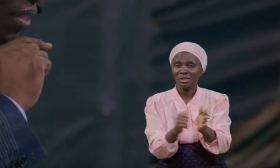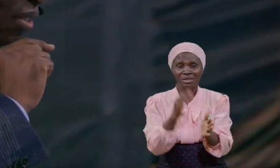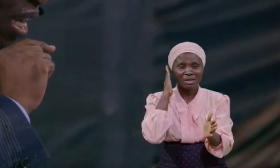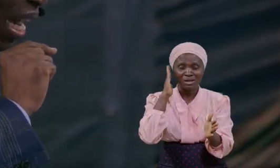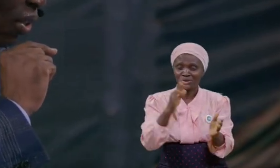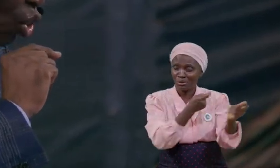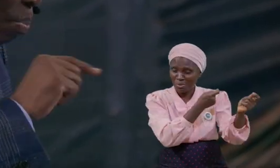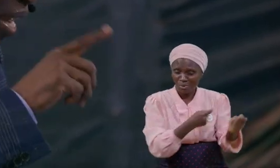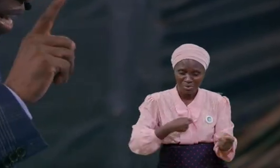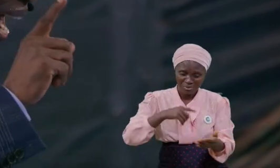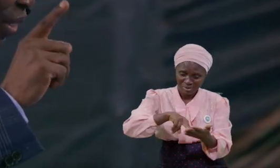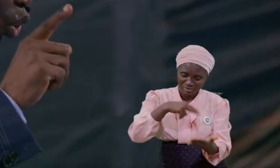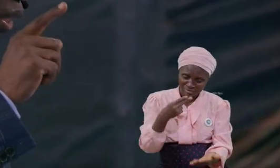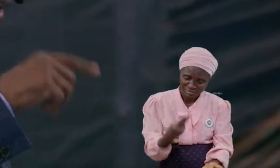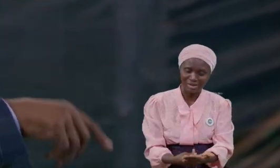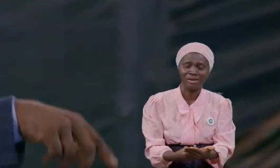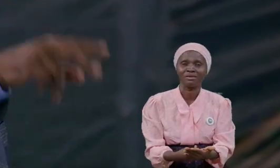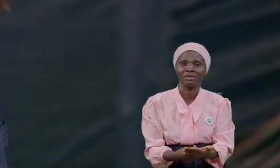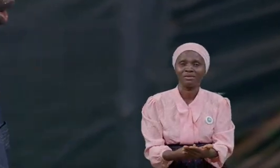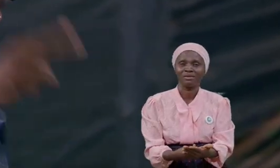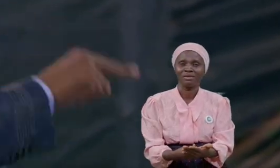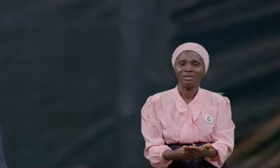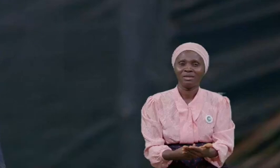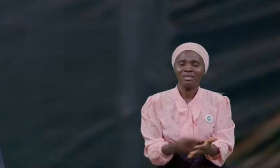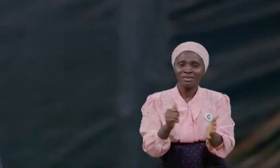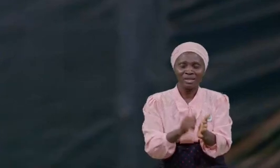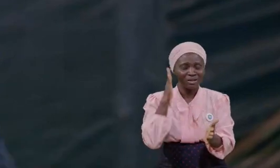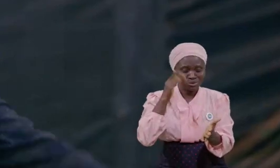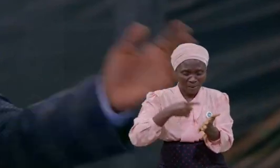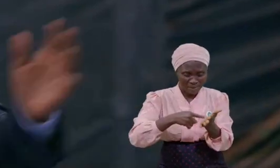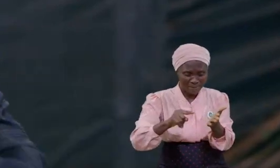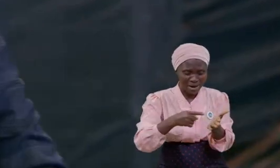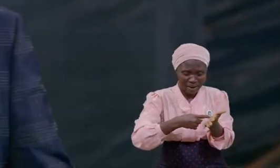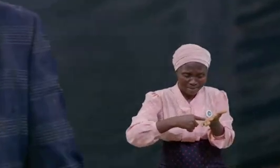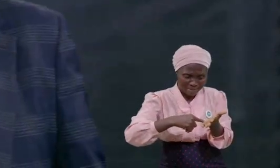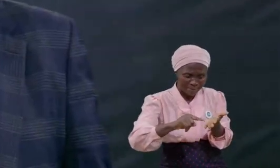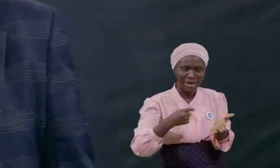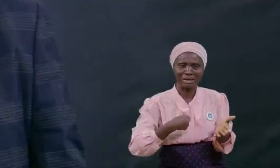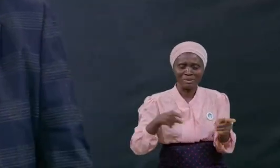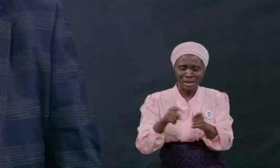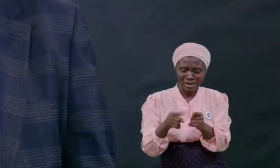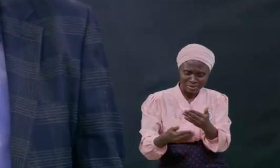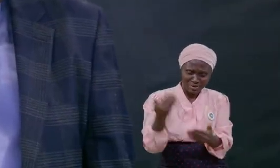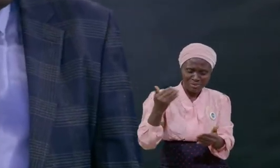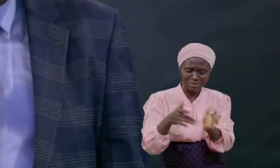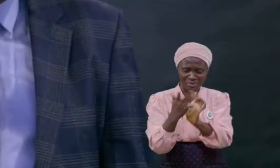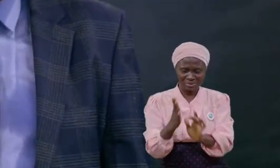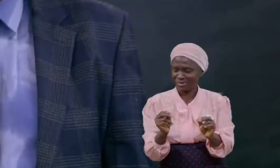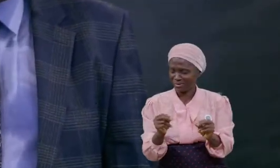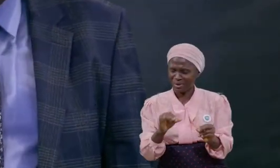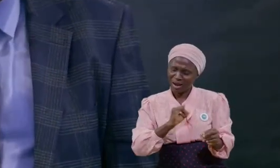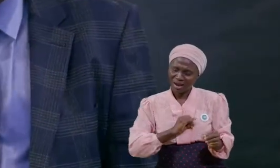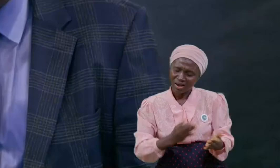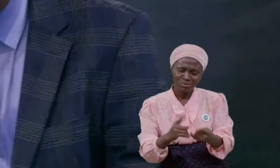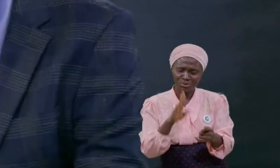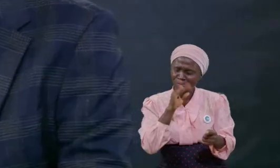presque chrétien, je vais être un véritable chrétien, un chrétien complet. C'est pourquoi tu lèves la main,